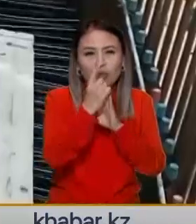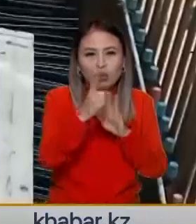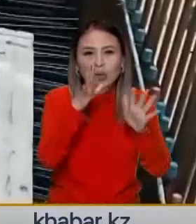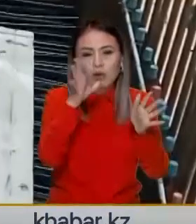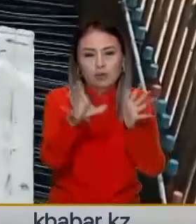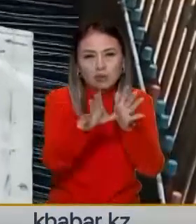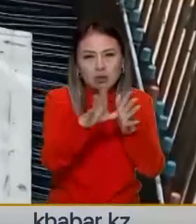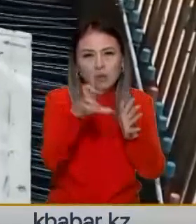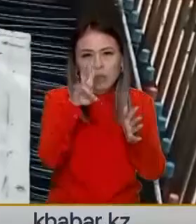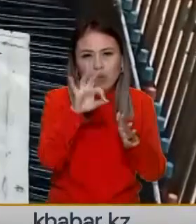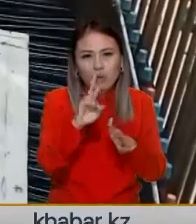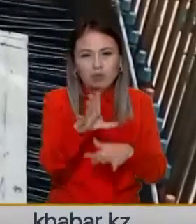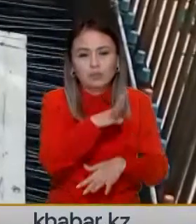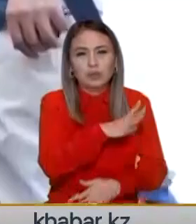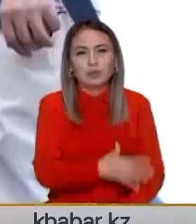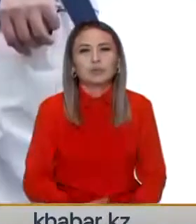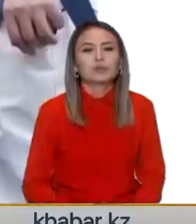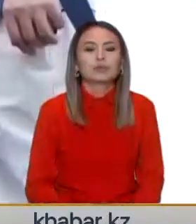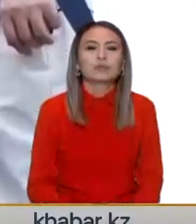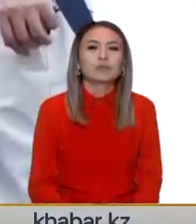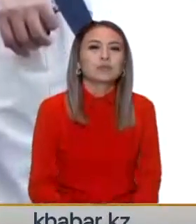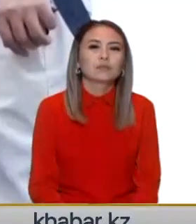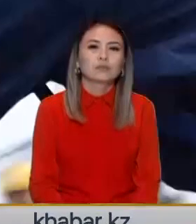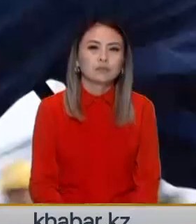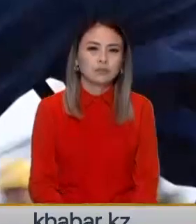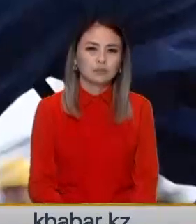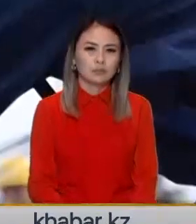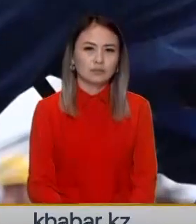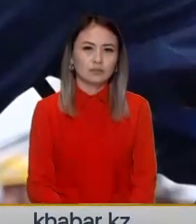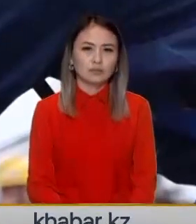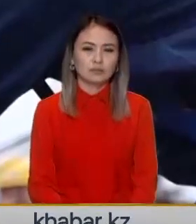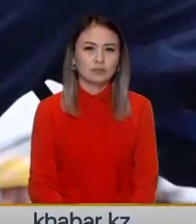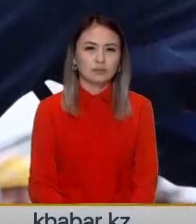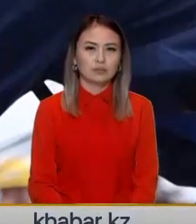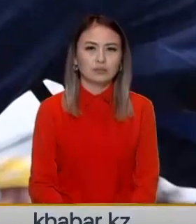энергоблок салу туралы шешім қабылданды. Руслан Бақытбекұлы, хабар, Қытай халық республикасынан.